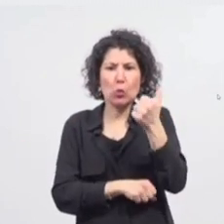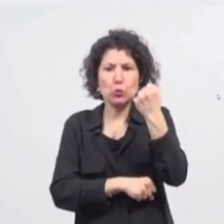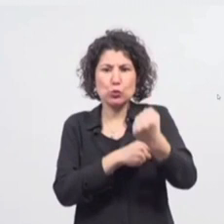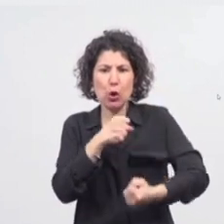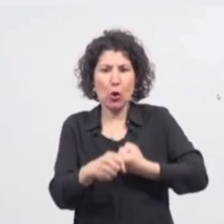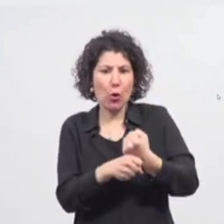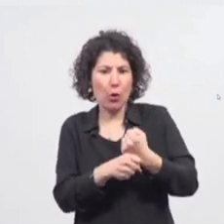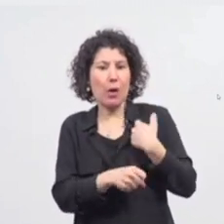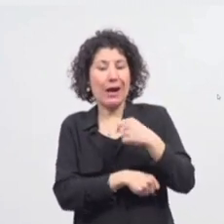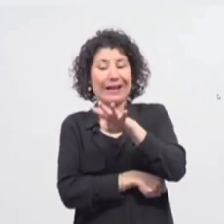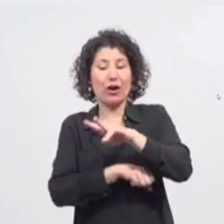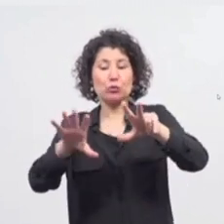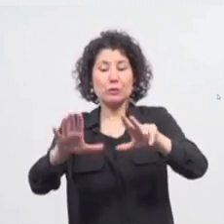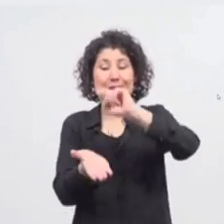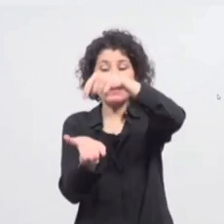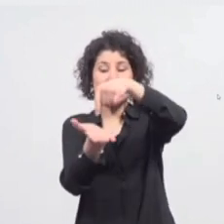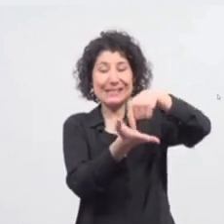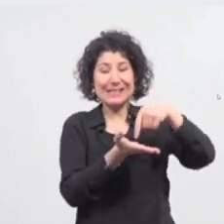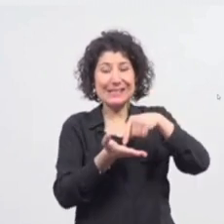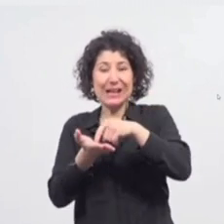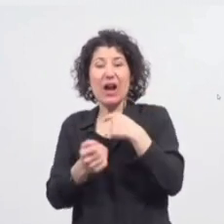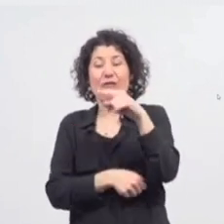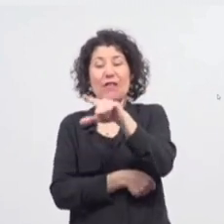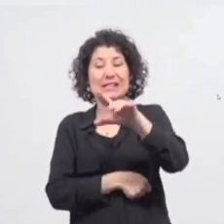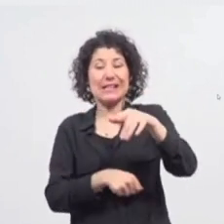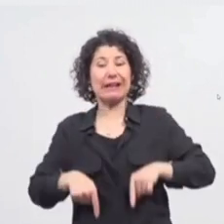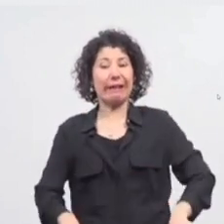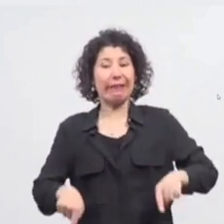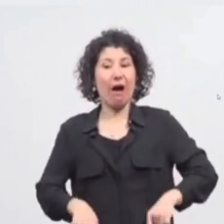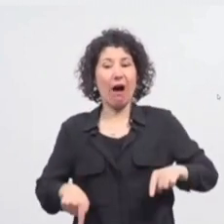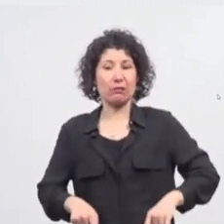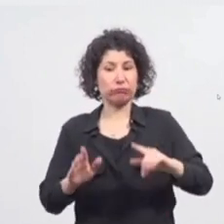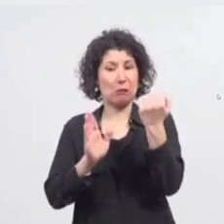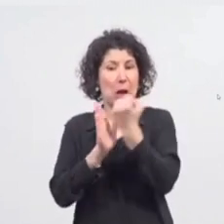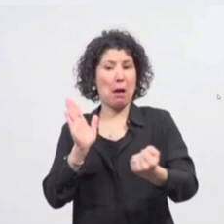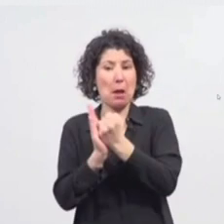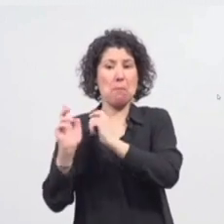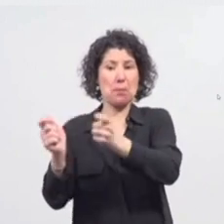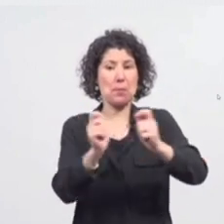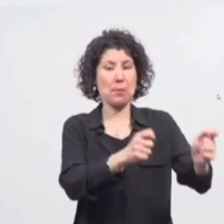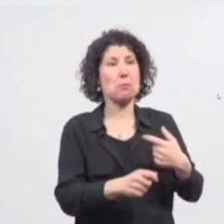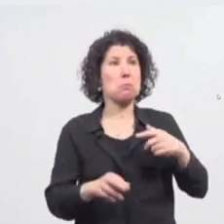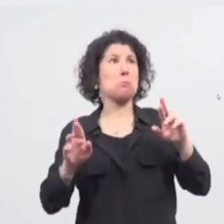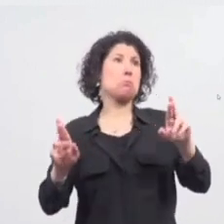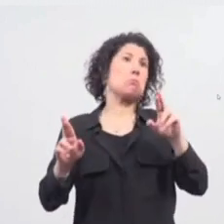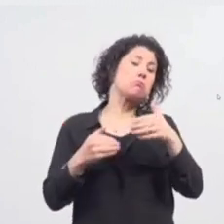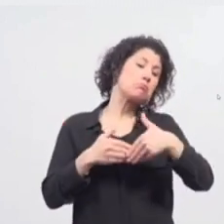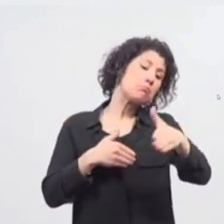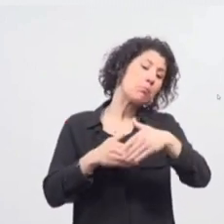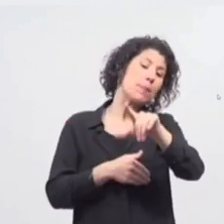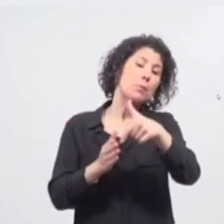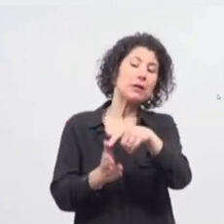dans 25 États membres portent le label. Notre espoir aujourd'hui est d'avoir, d'ici 2030, le label sur 100